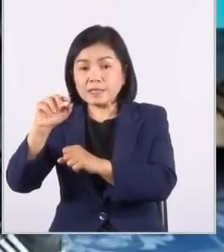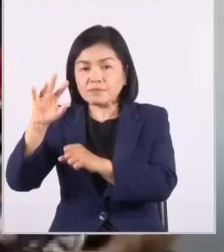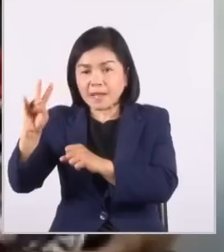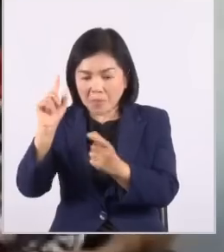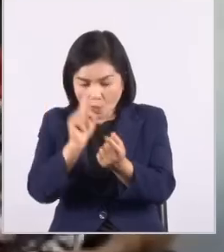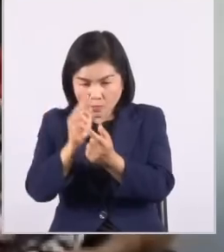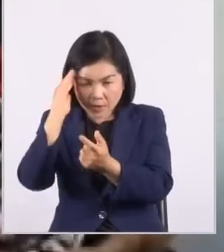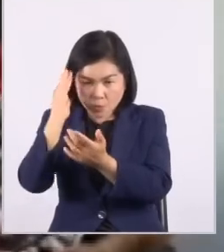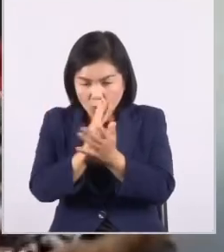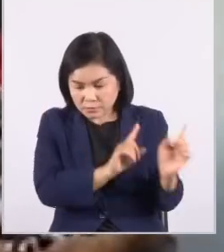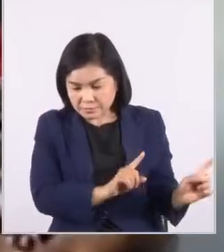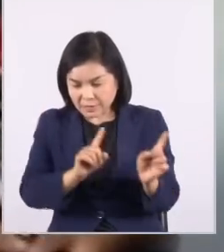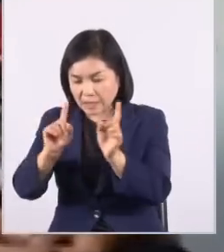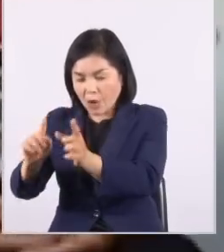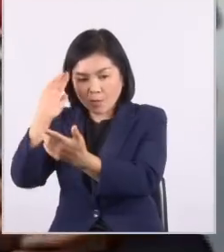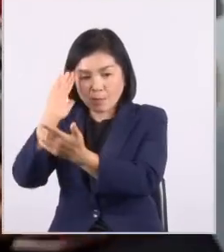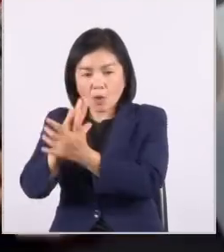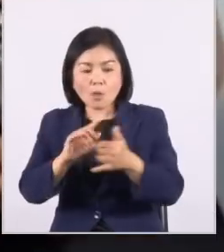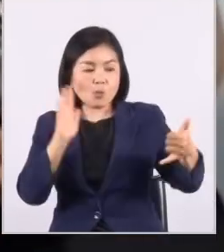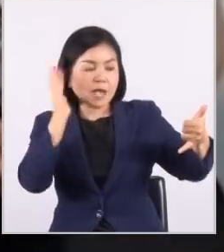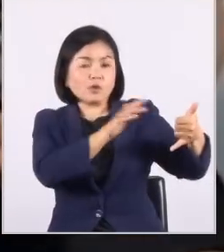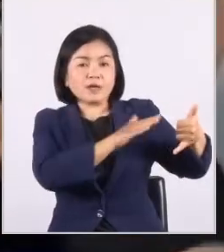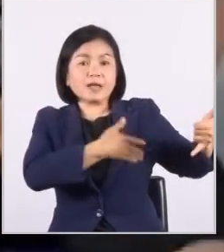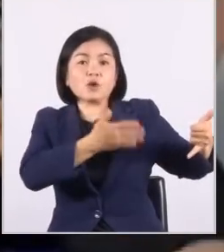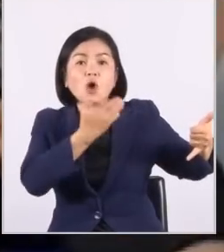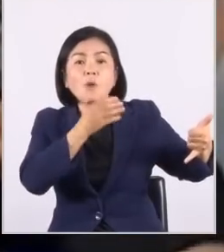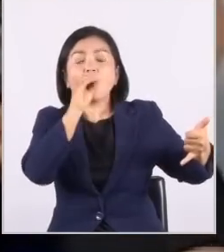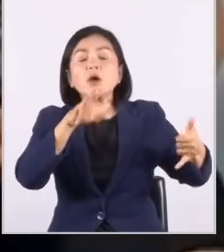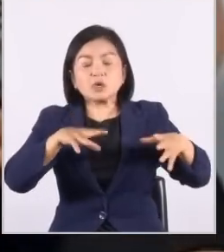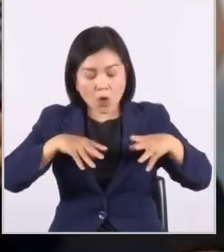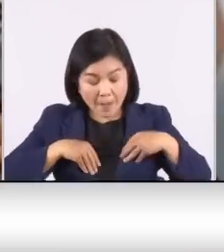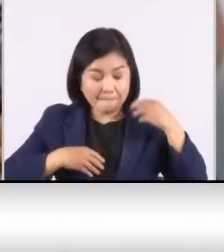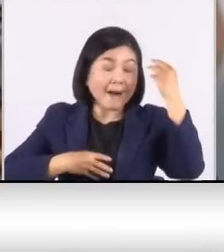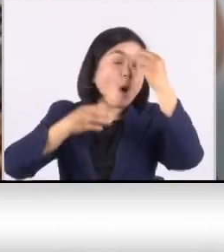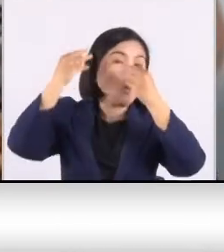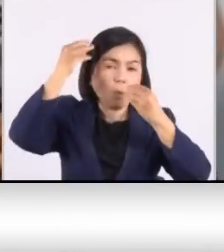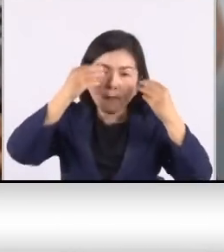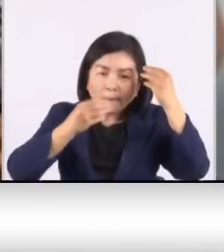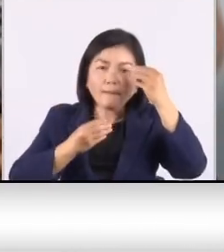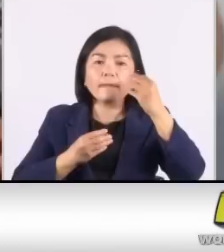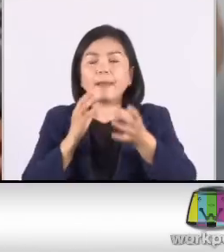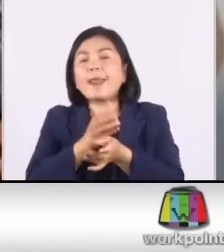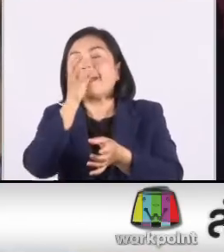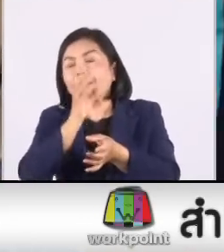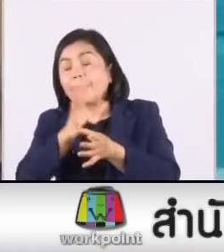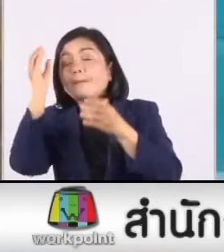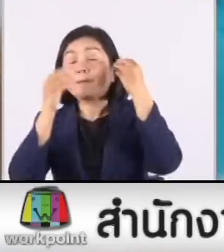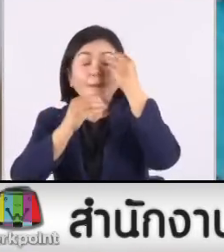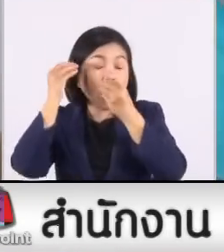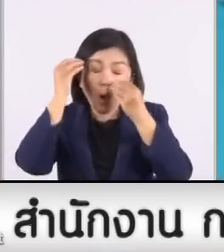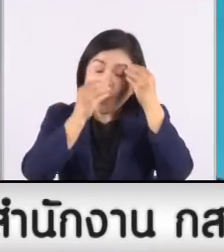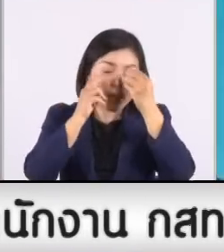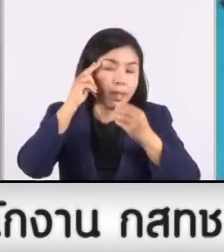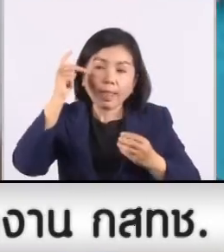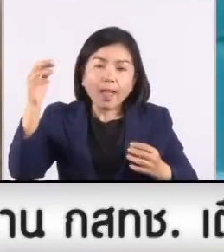งพักเอกราชโจหัวร้อนบอกว่าวันเกิดเหตุยอมรับว่าผมเมาค่ะดื่มเหล้ามาแล้วเมาไม่ได้สติเล